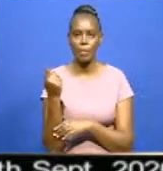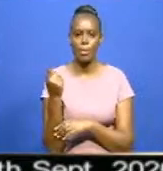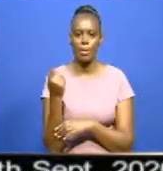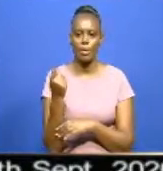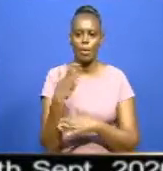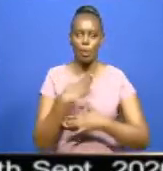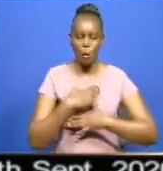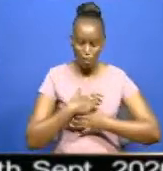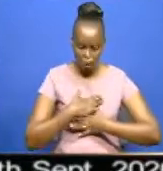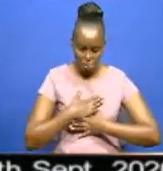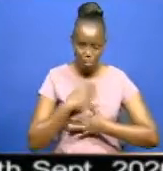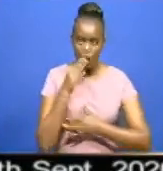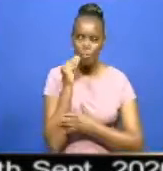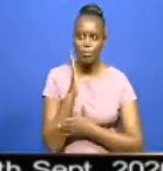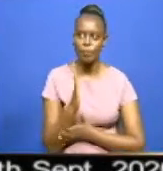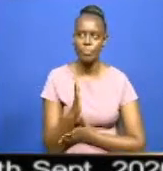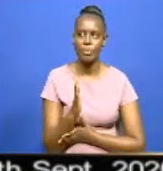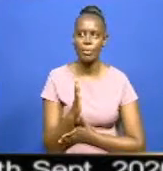Mheshimiwa Spika,